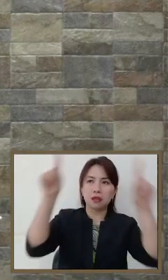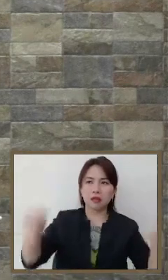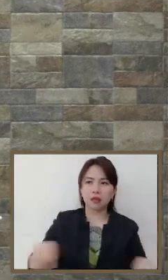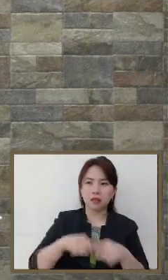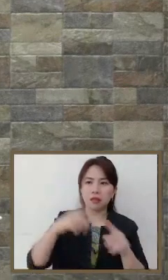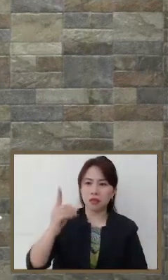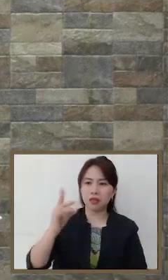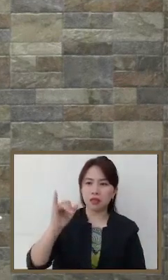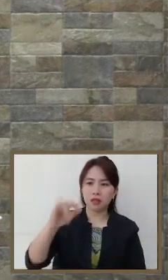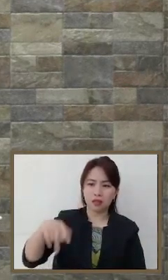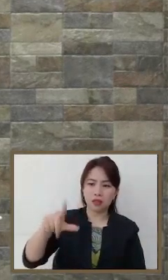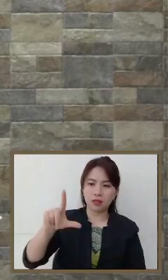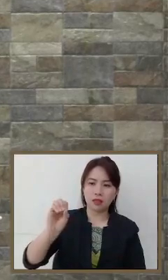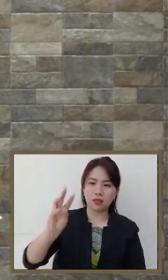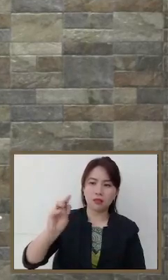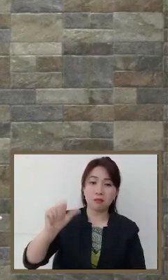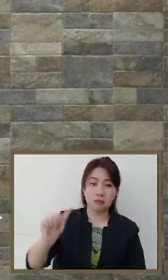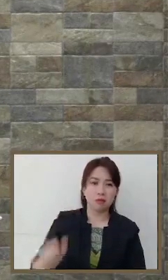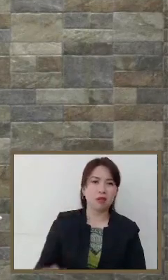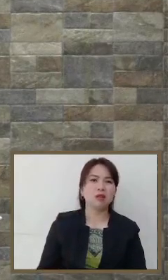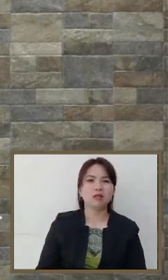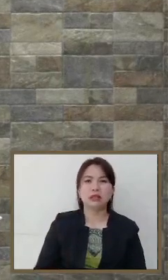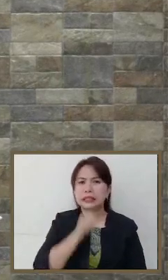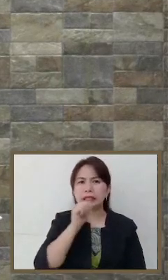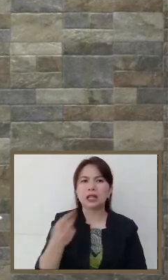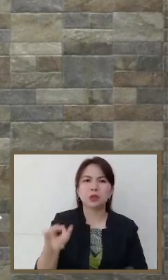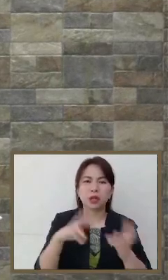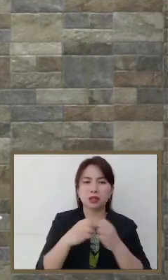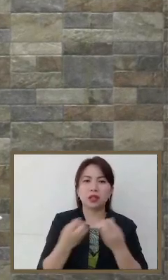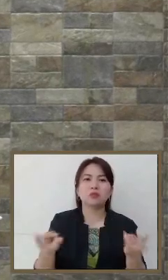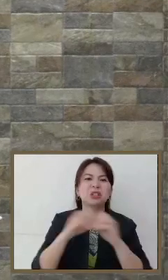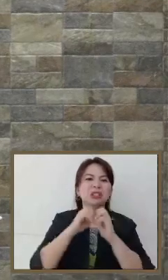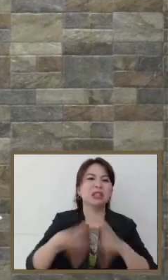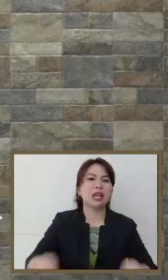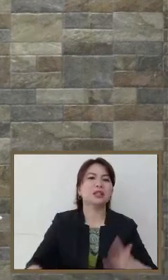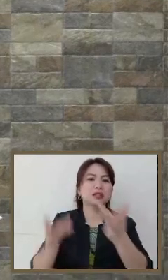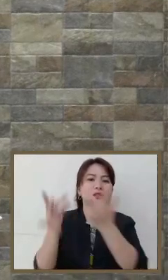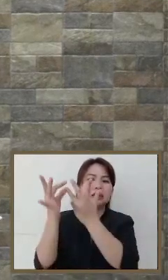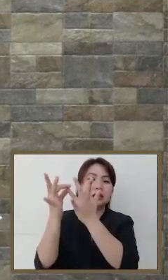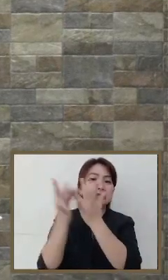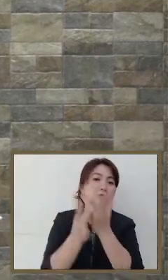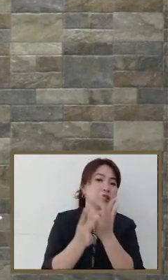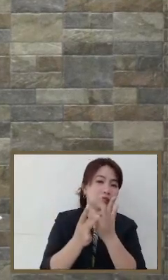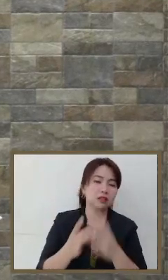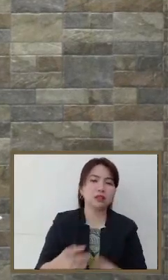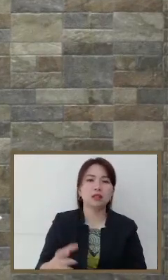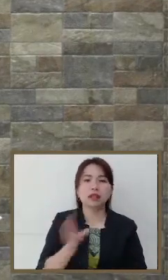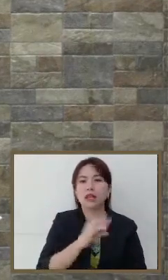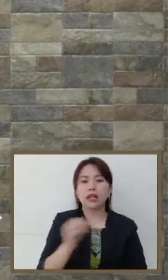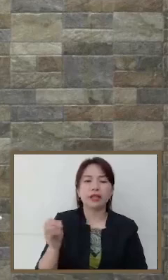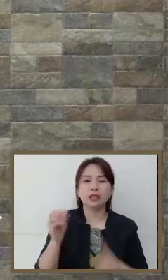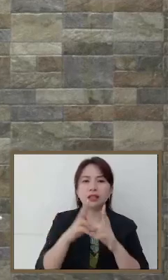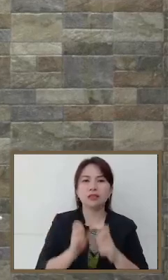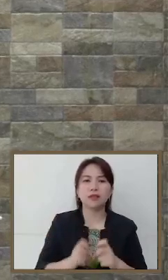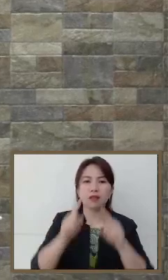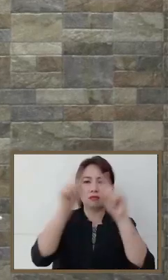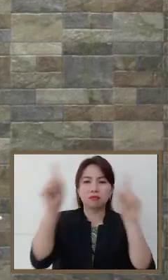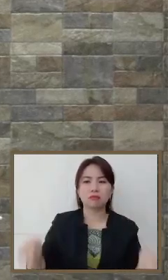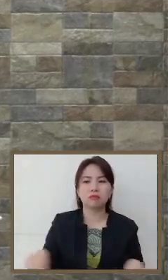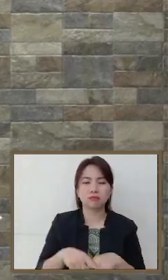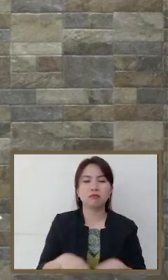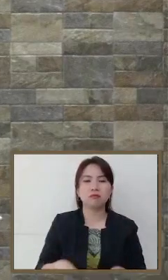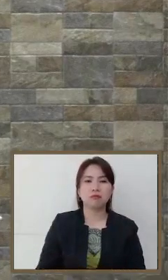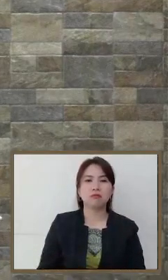kwenta ang bullring walang kwenta ang diploma nakak an kundi makita ang Diyos sa ating buhay mas magandang